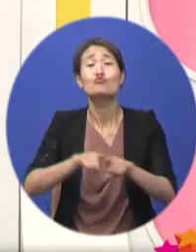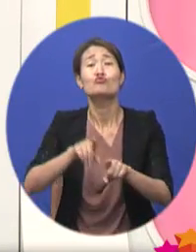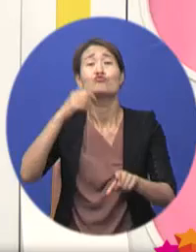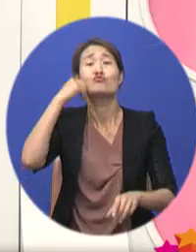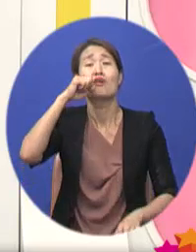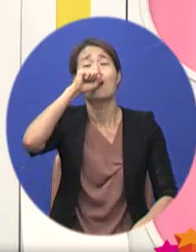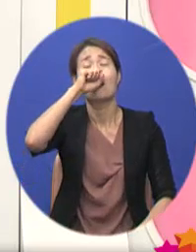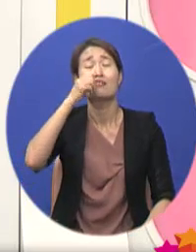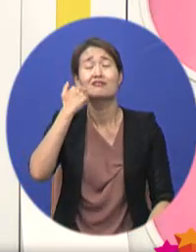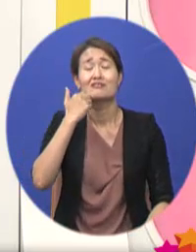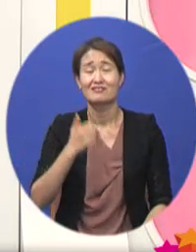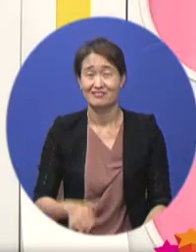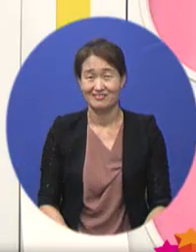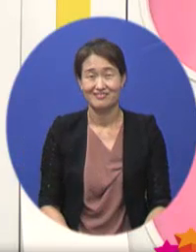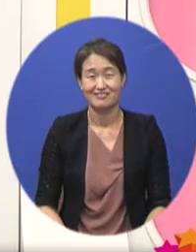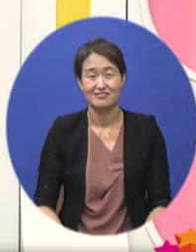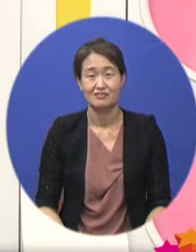좋을까요?